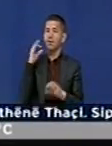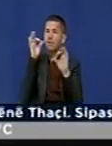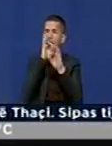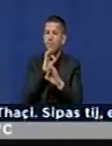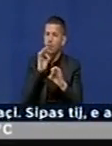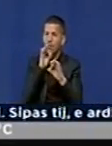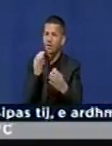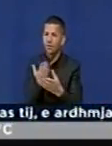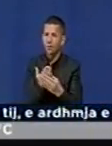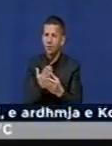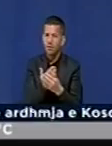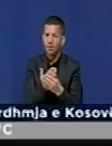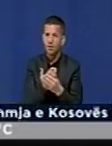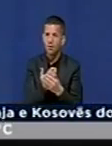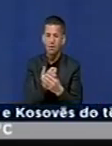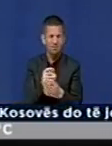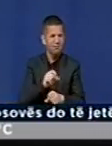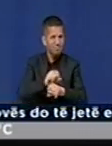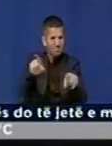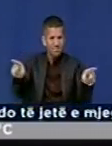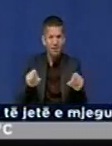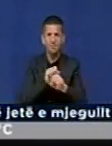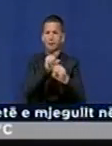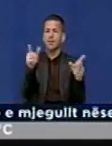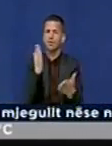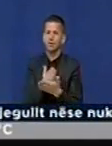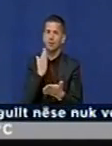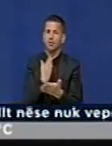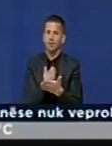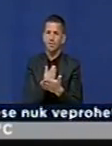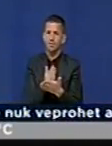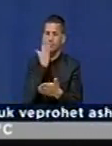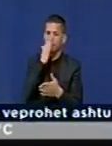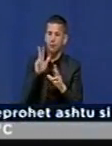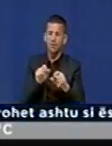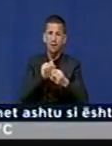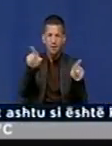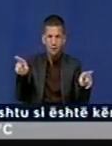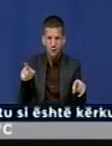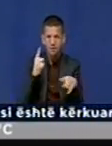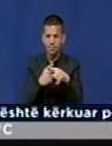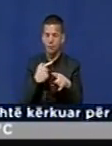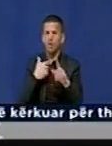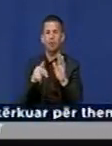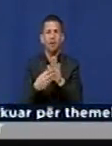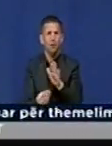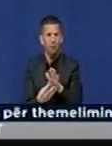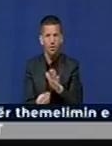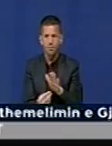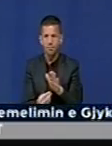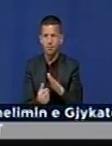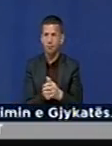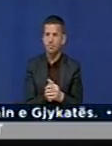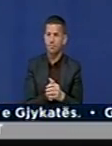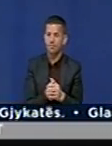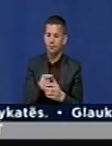dokument që se keni marrë edhe ju nga opozita. Dhe ato me shkrim i kam dërgu, plus për them që i kam edhe unë kopjet. Kur fola më